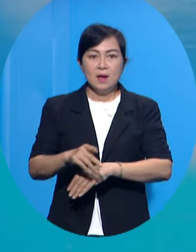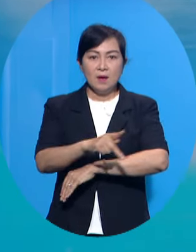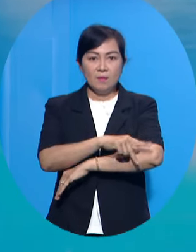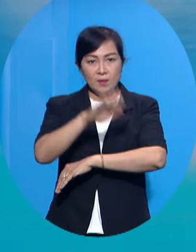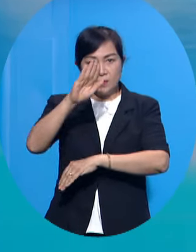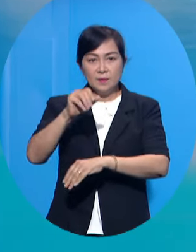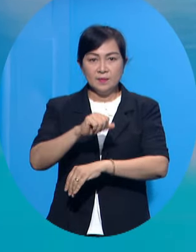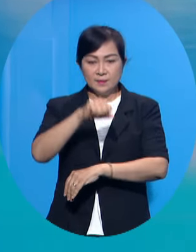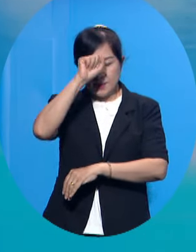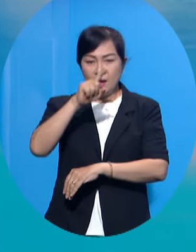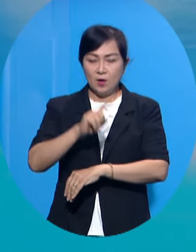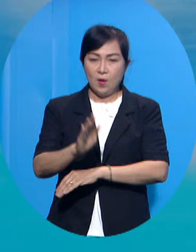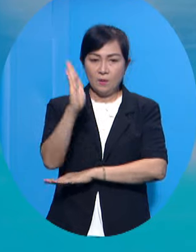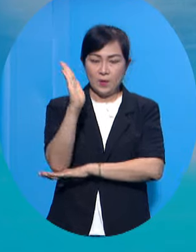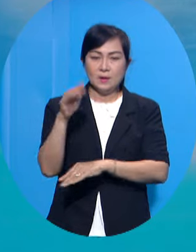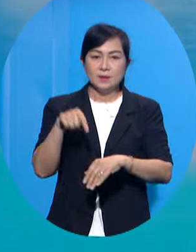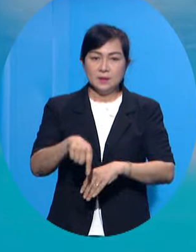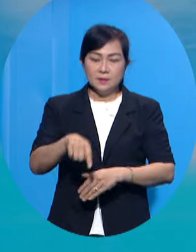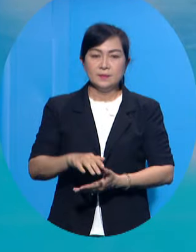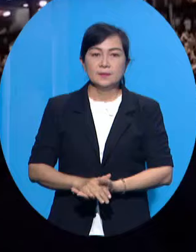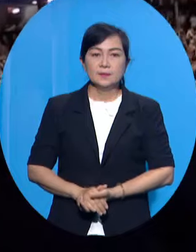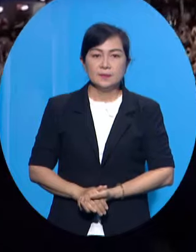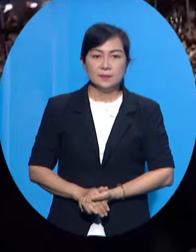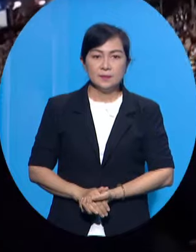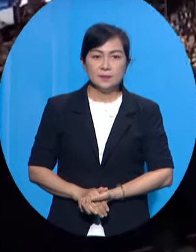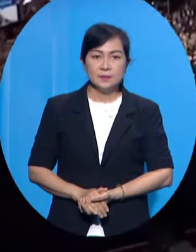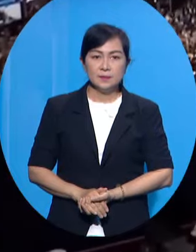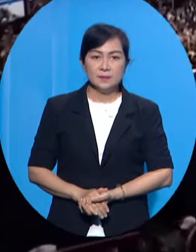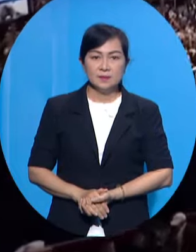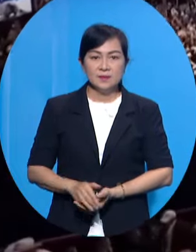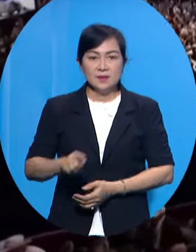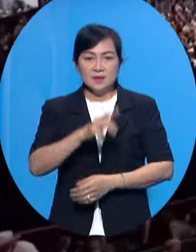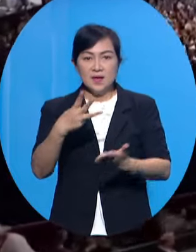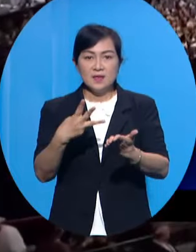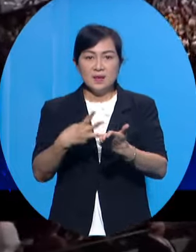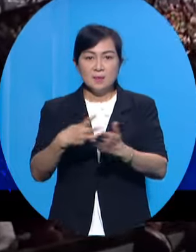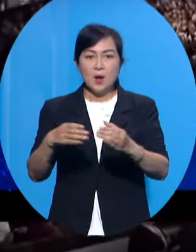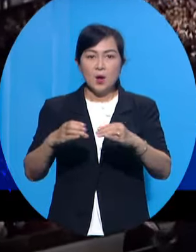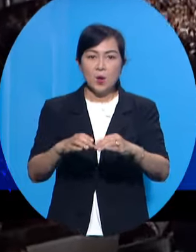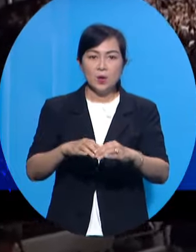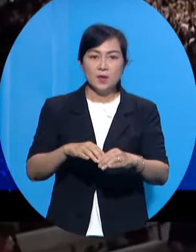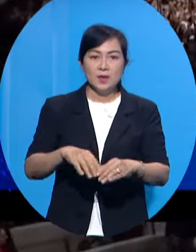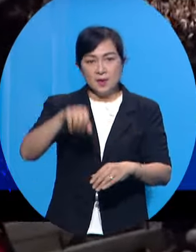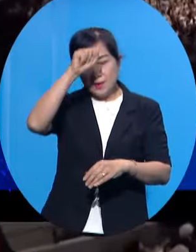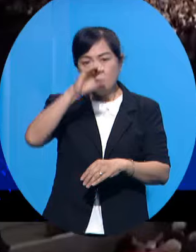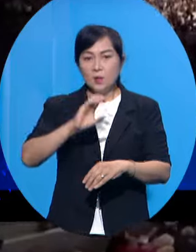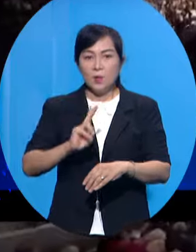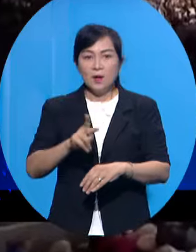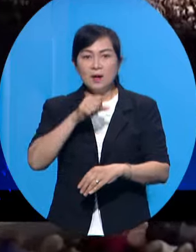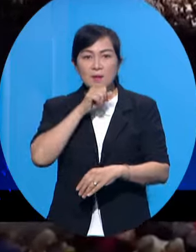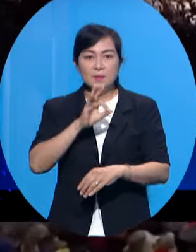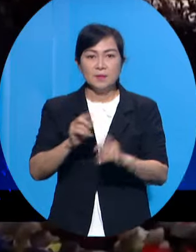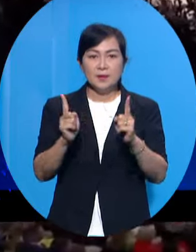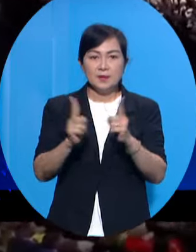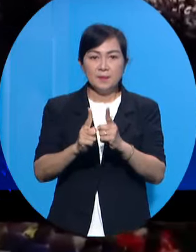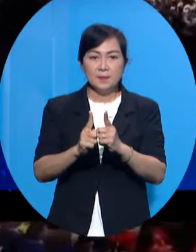tổng thống của Đảng này cũng có bài phát biểu tại đây trong ngày thứ ba của đại hội toàn quốc đảng Cộng hòa ông trump